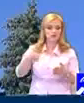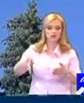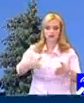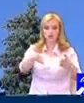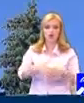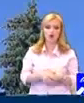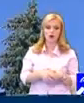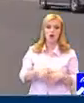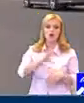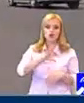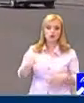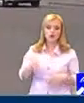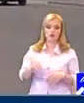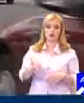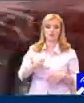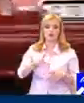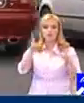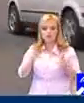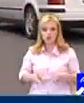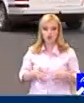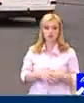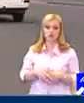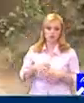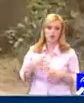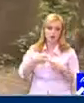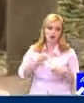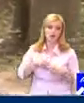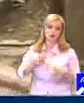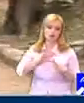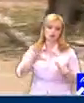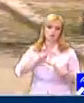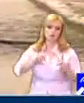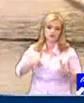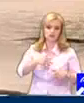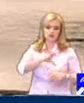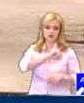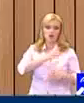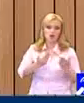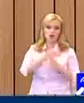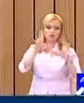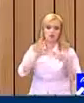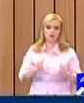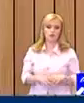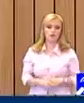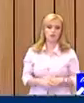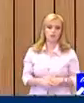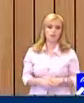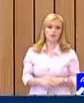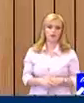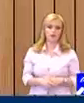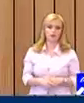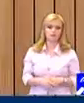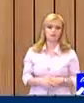6 secunde. Pentru a spori gradul de securitate, prevederile vor fi aplicate inclusiv conducătorilor de căruțe și bicicliști. Cu